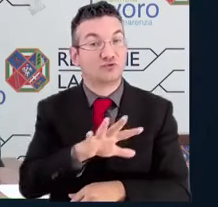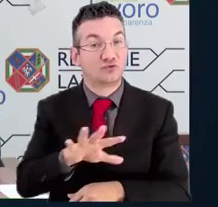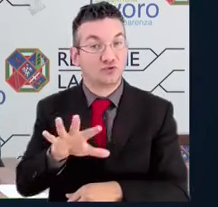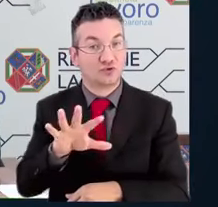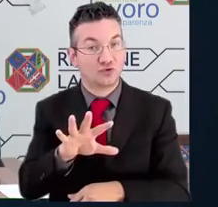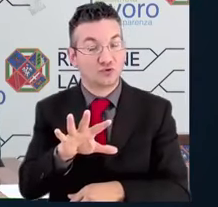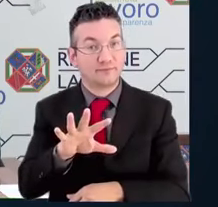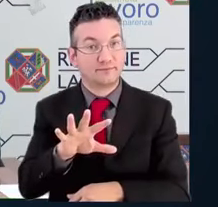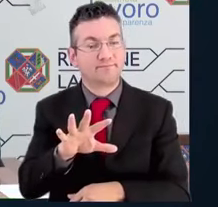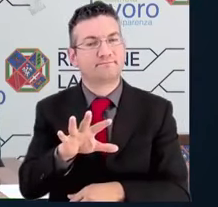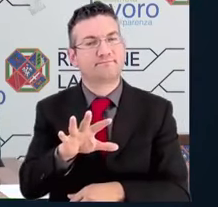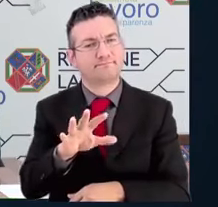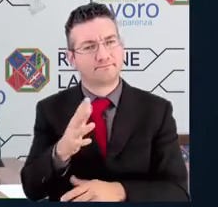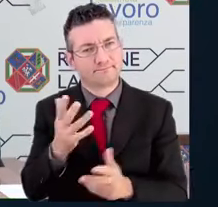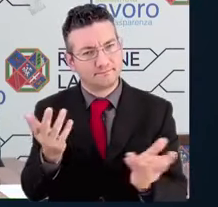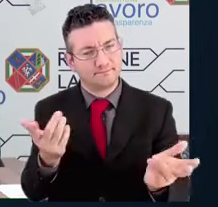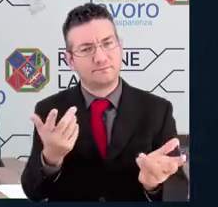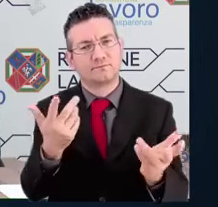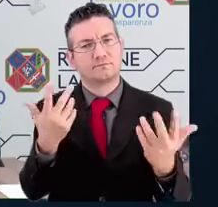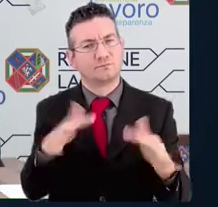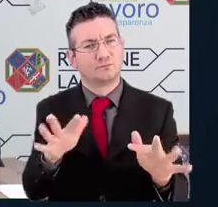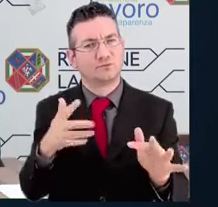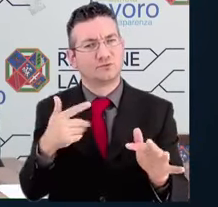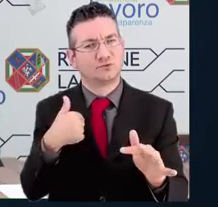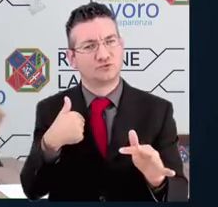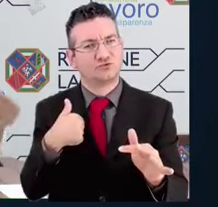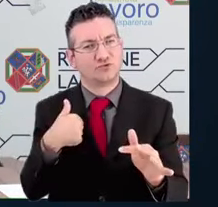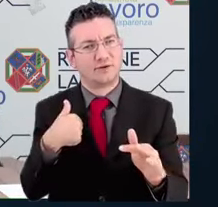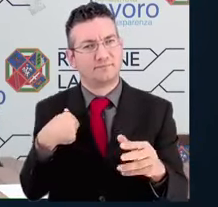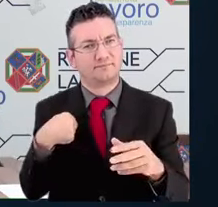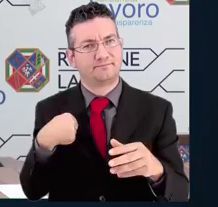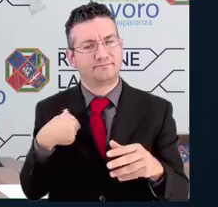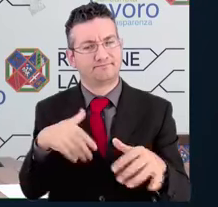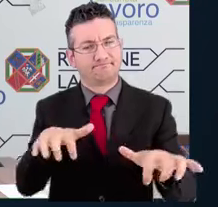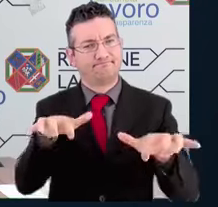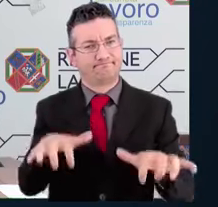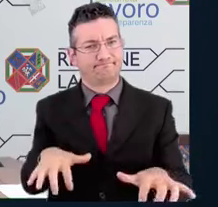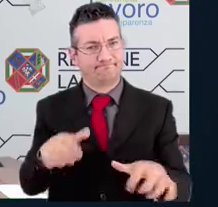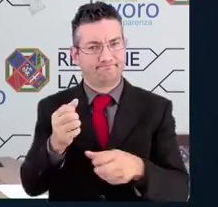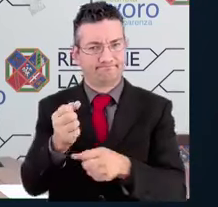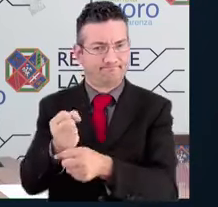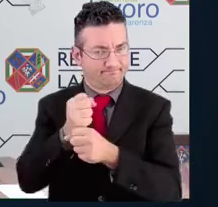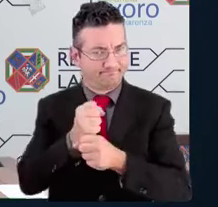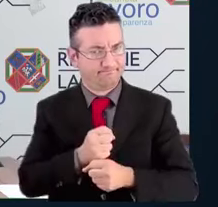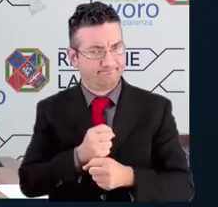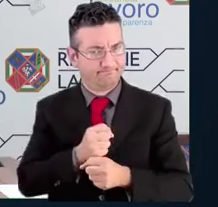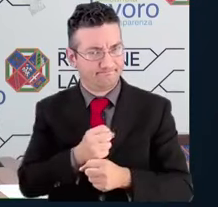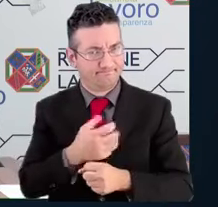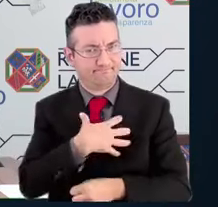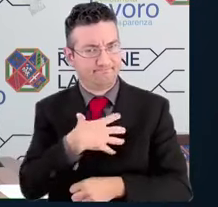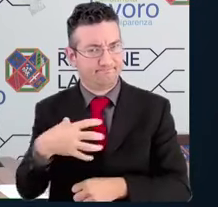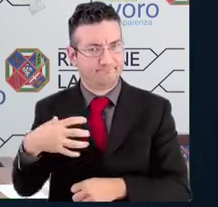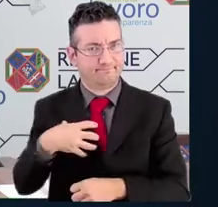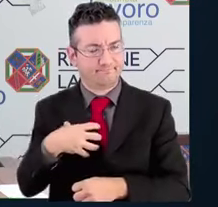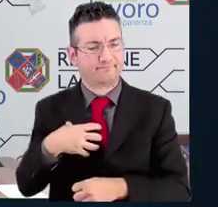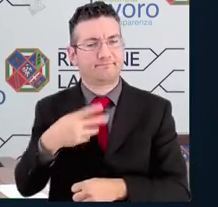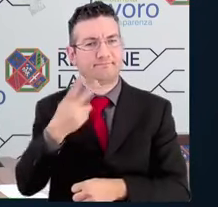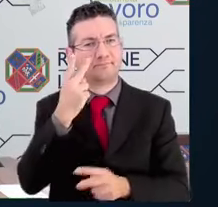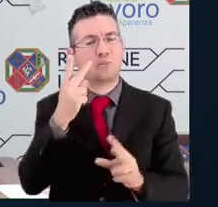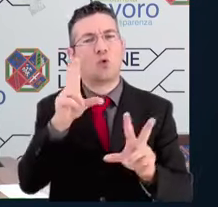sin da quando mi sono insediata e proprio lavorando alla anche alla programmazione e alla nuova